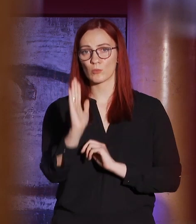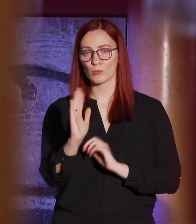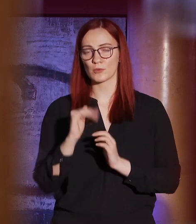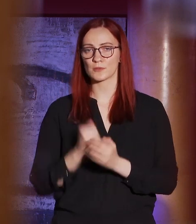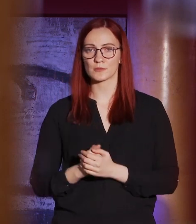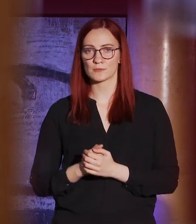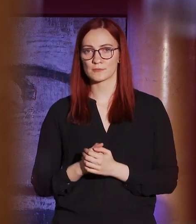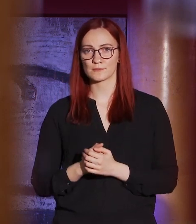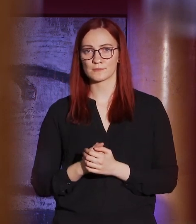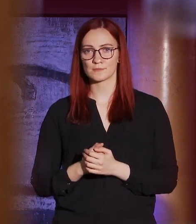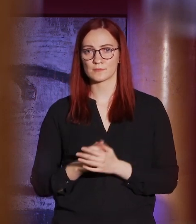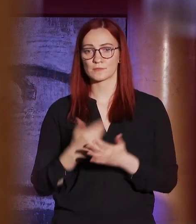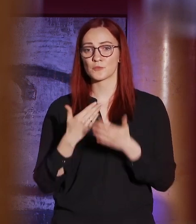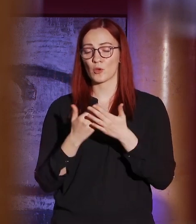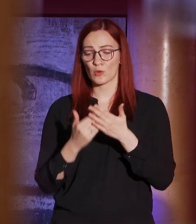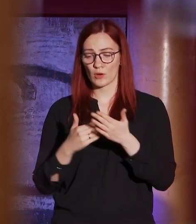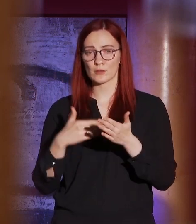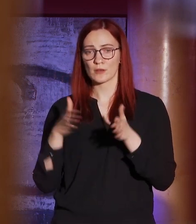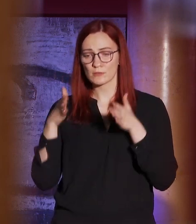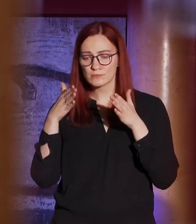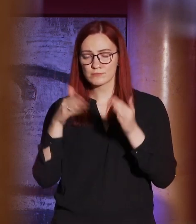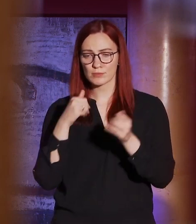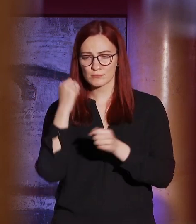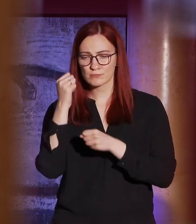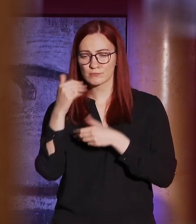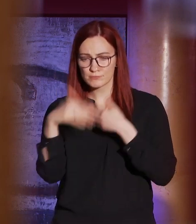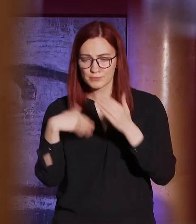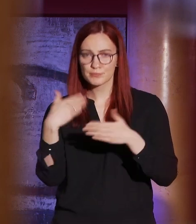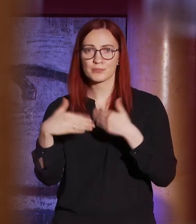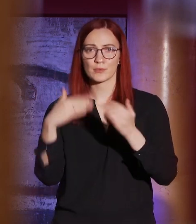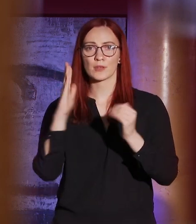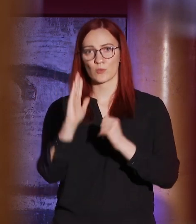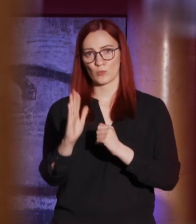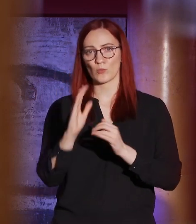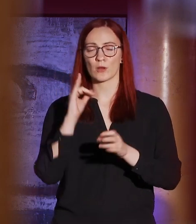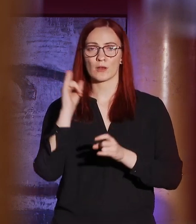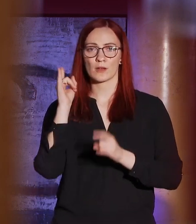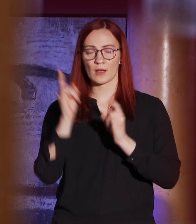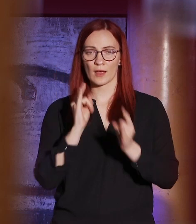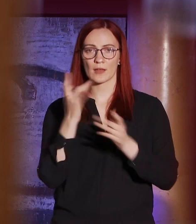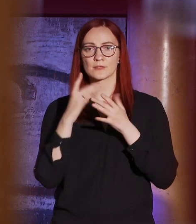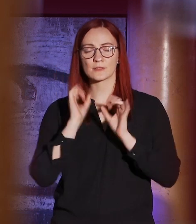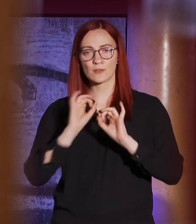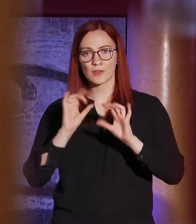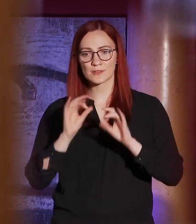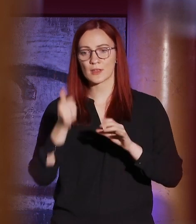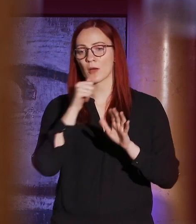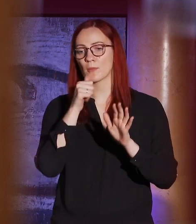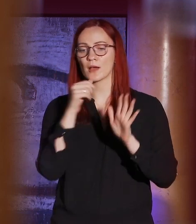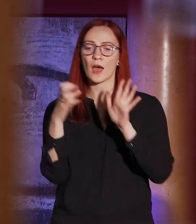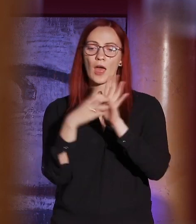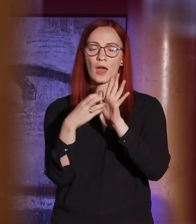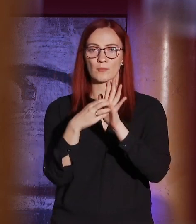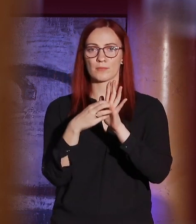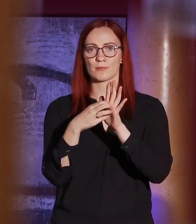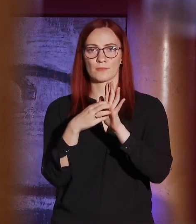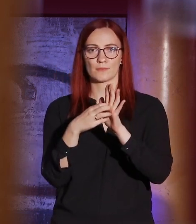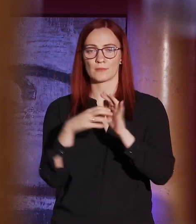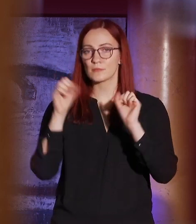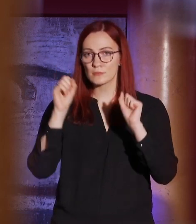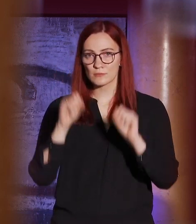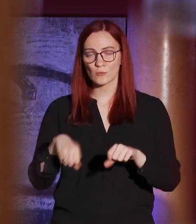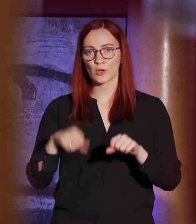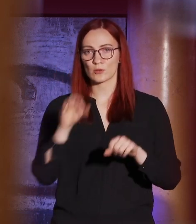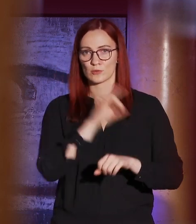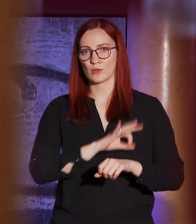nes einam tuo keliu, kad atsirastų garsinio vaizdavimo programėlė, kad